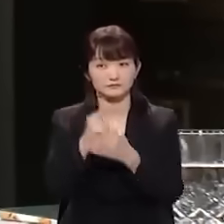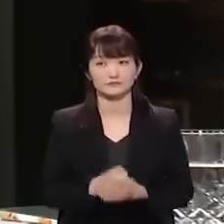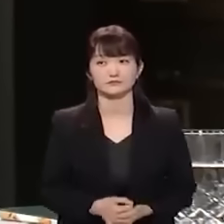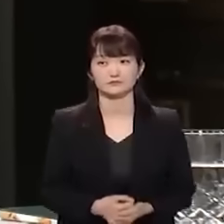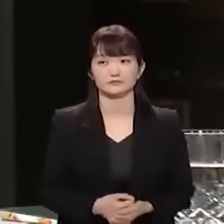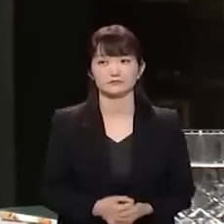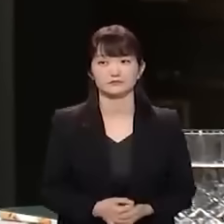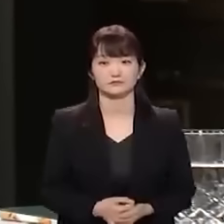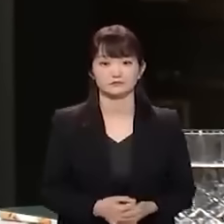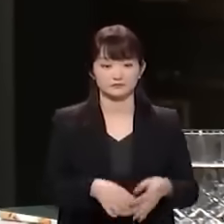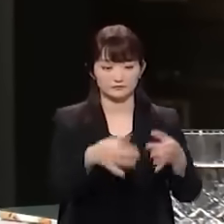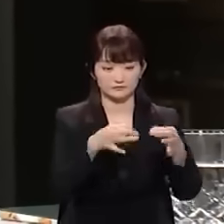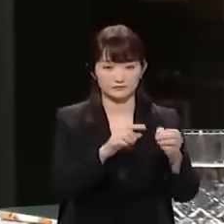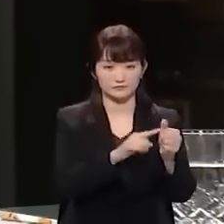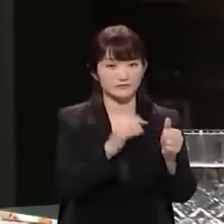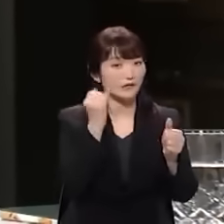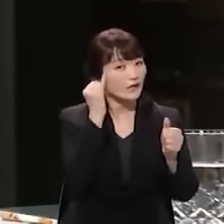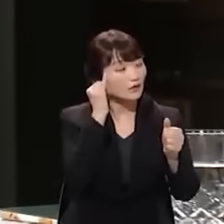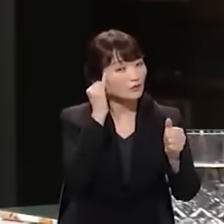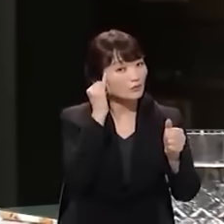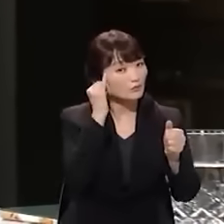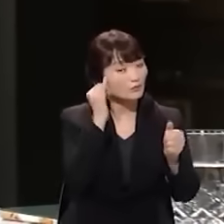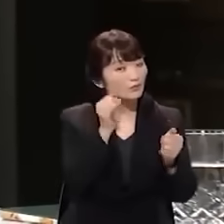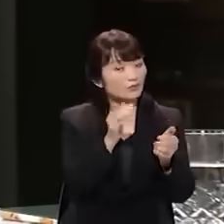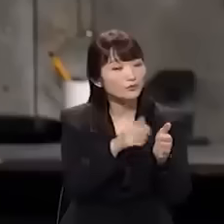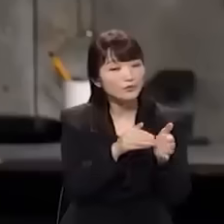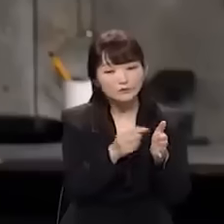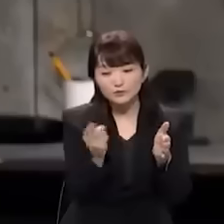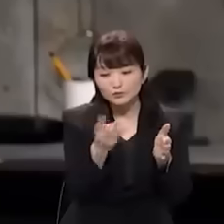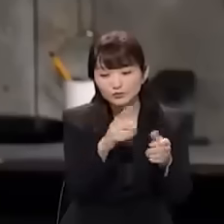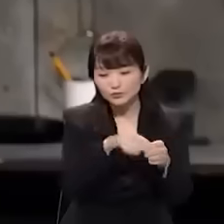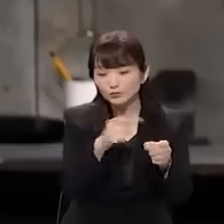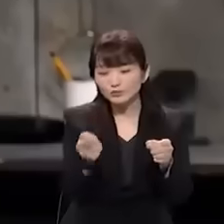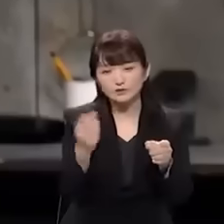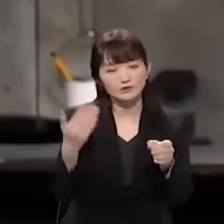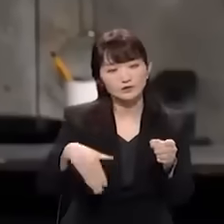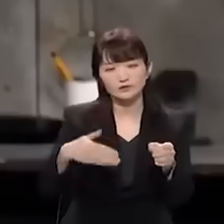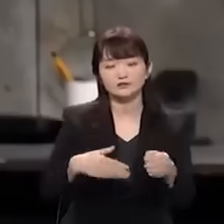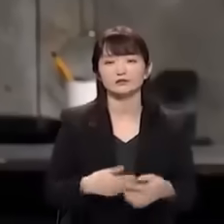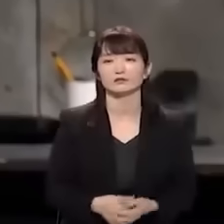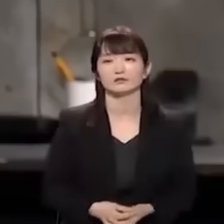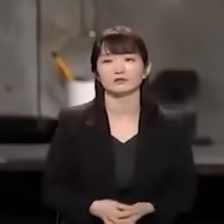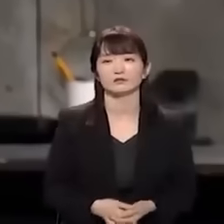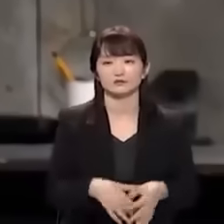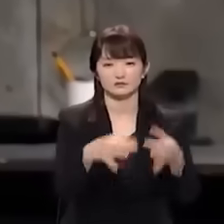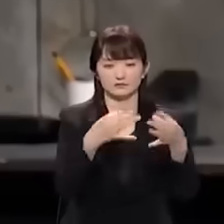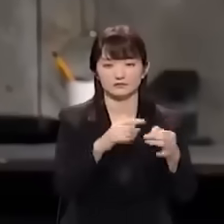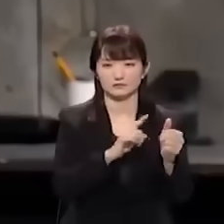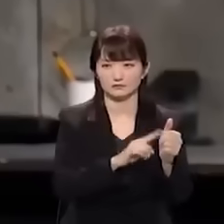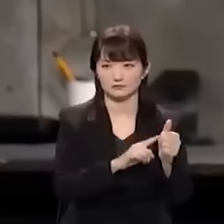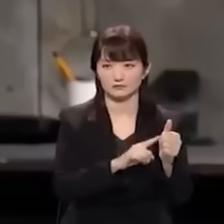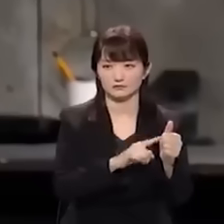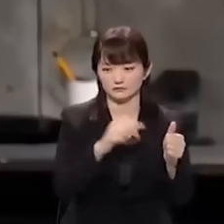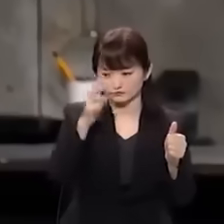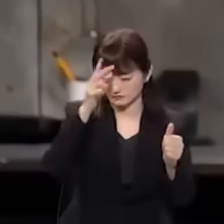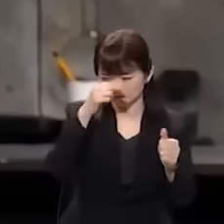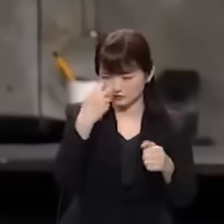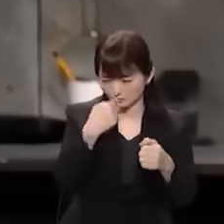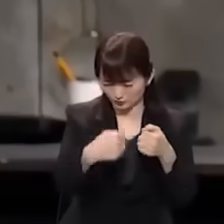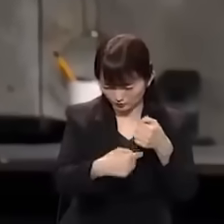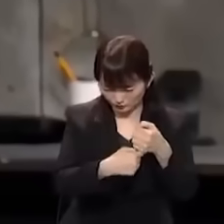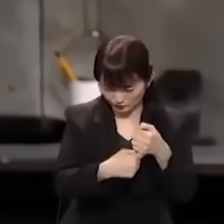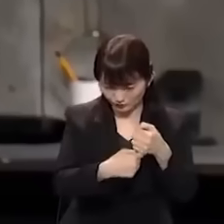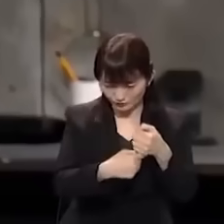아직도 비밀번호을 못 풀었다면 예 그렇습니다 이제 최초에 이제 그 김호중 씨가 어 경찰 조사에서